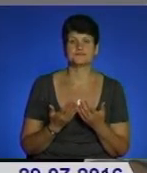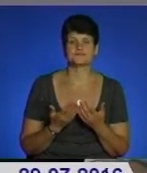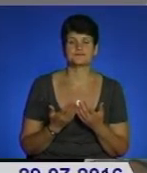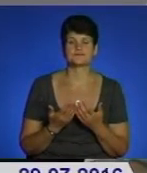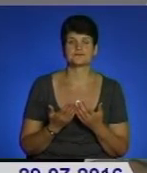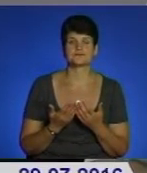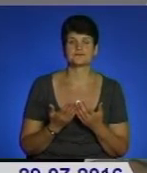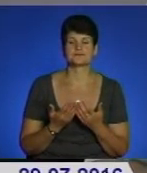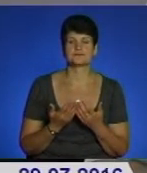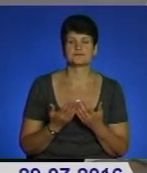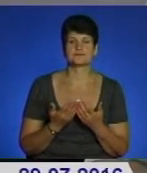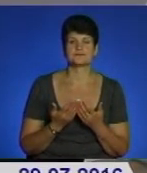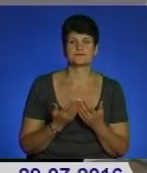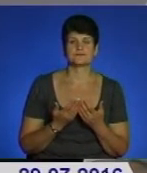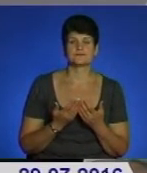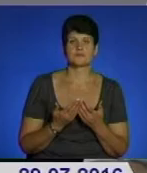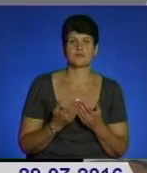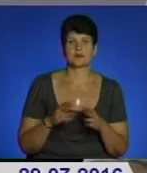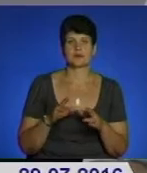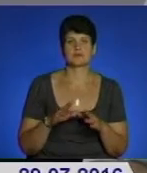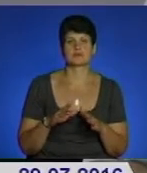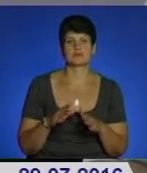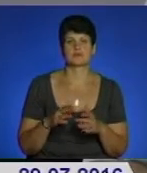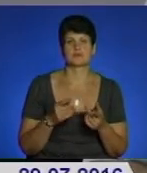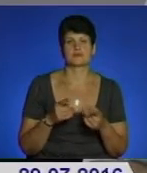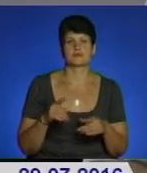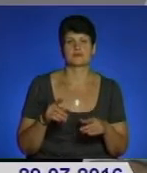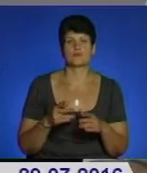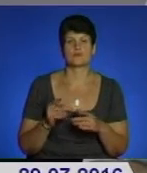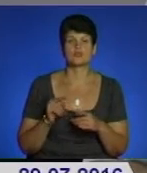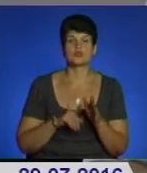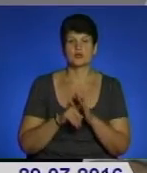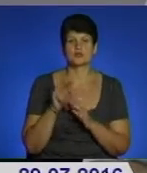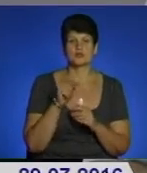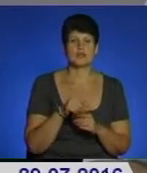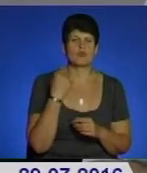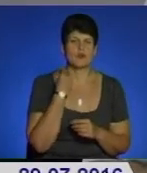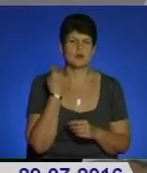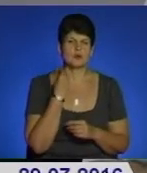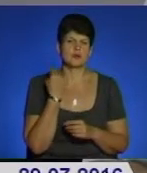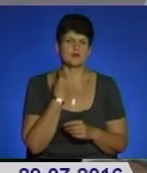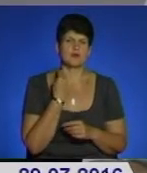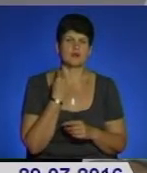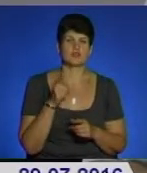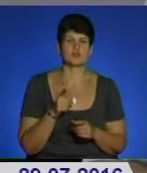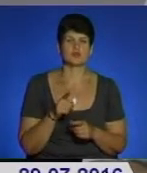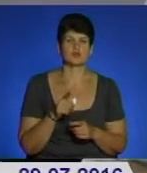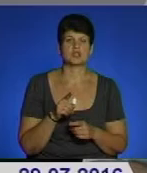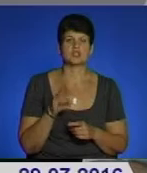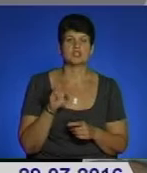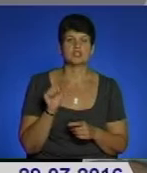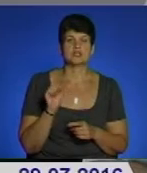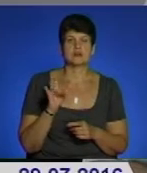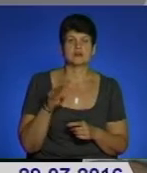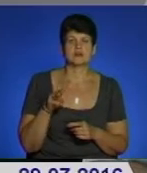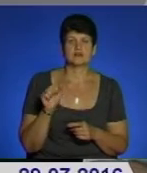заганяють в борги, після того проводять шантаж і відправляють